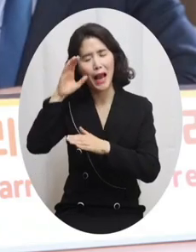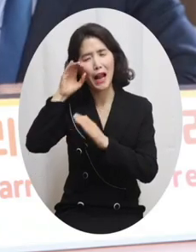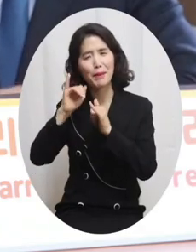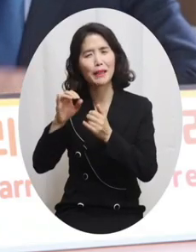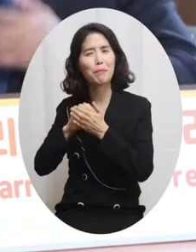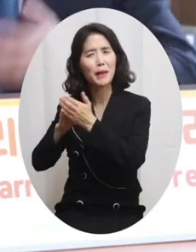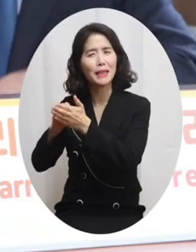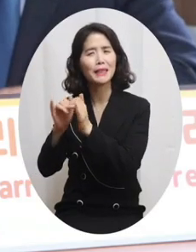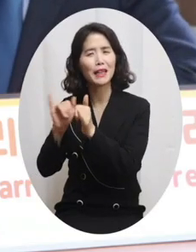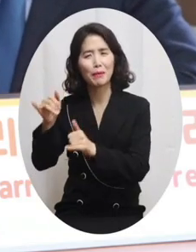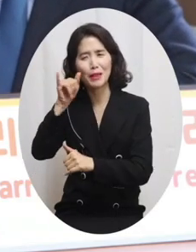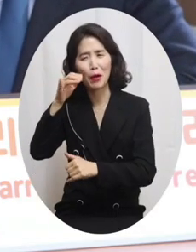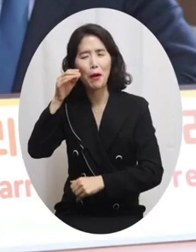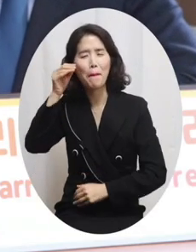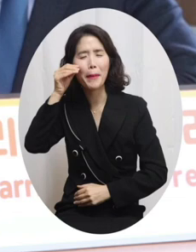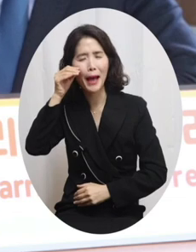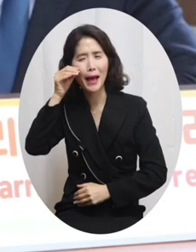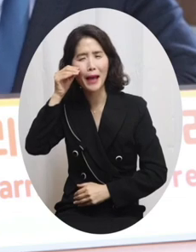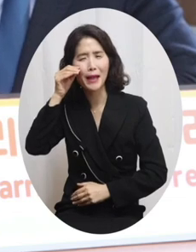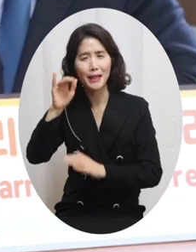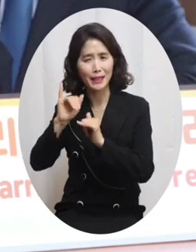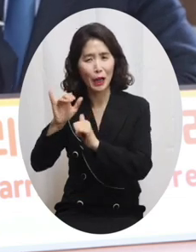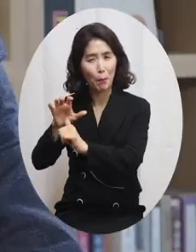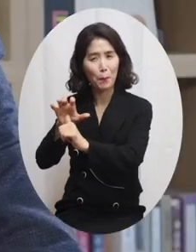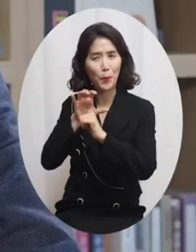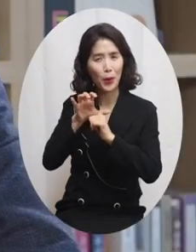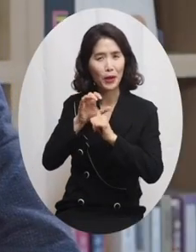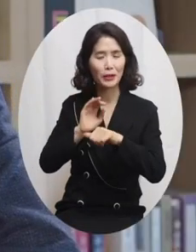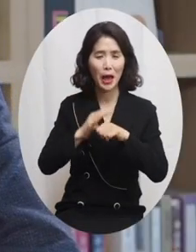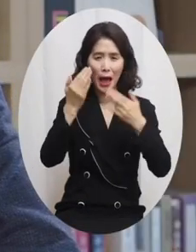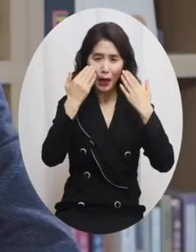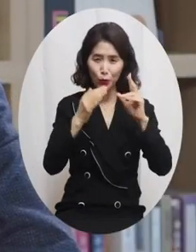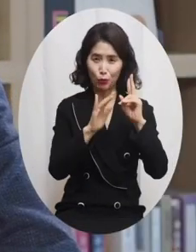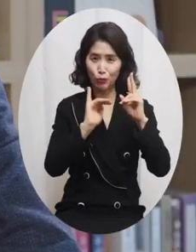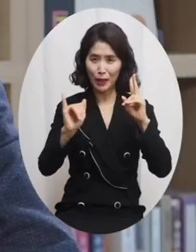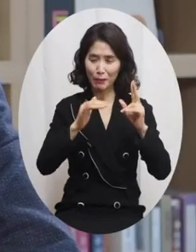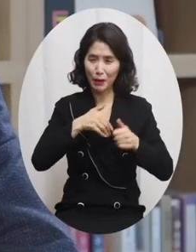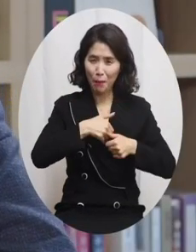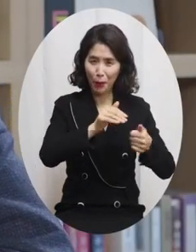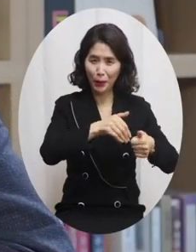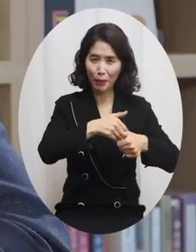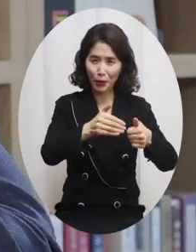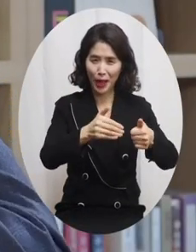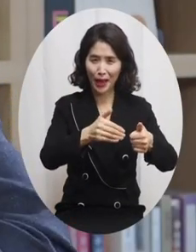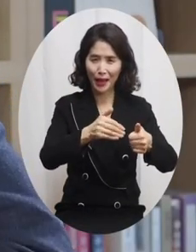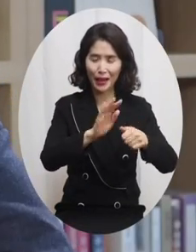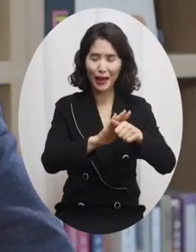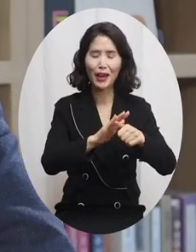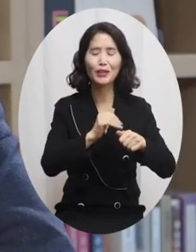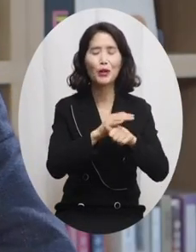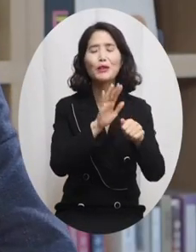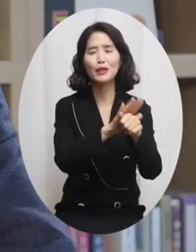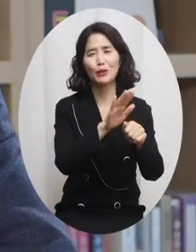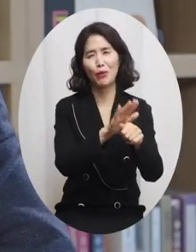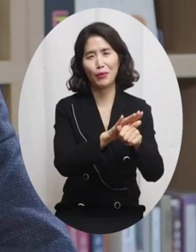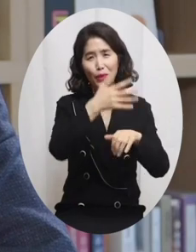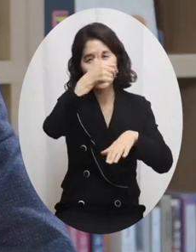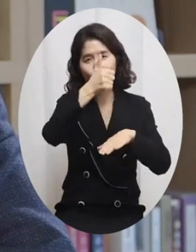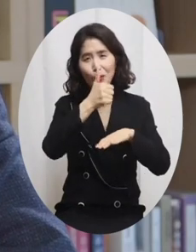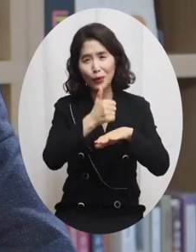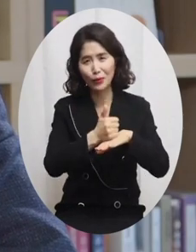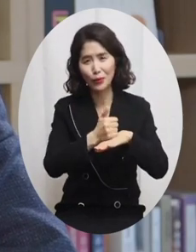네. 인원들이. 네. 네. 그분들을 이제 한 학기에 두 분씩을 저희가 그 지원해드렸죠. 그래서